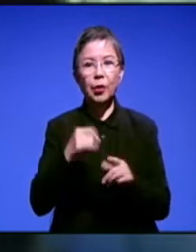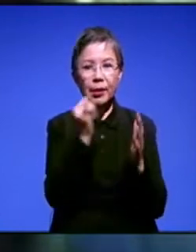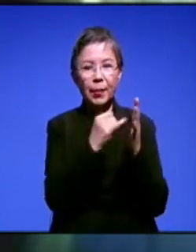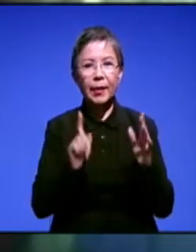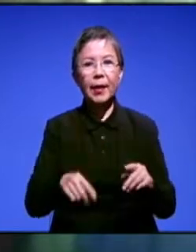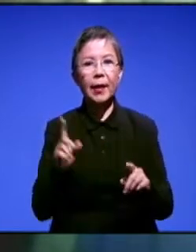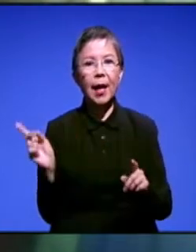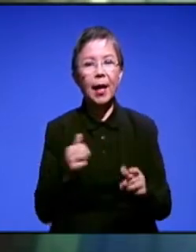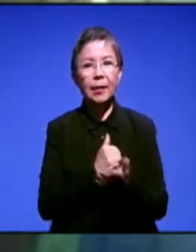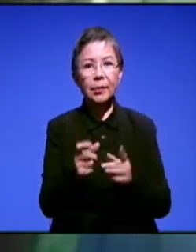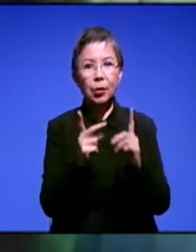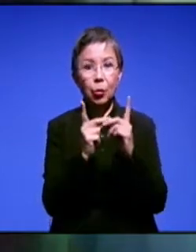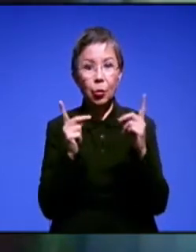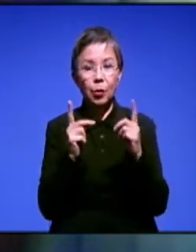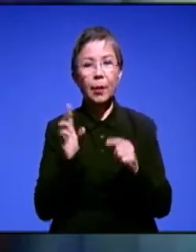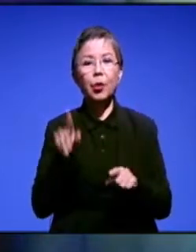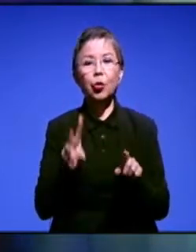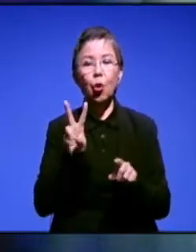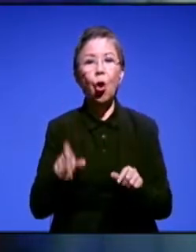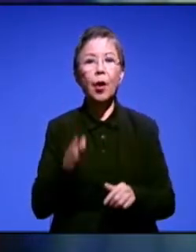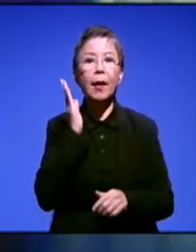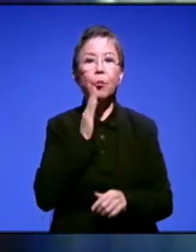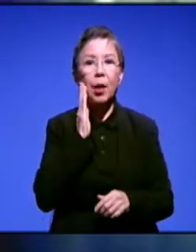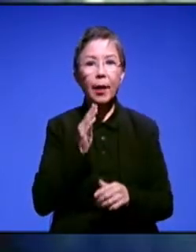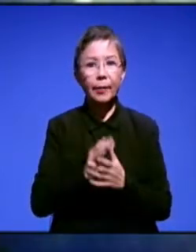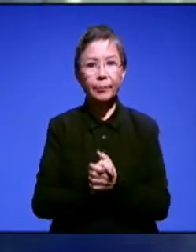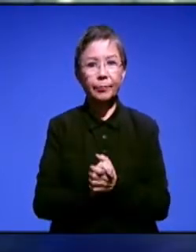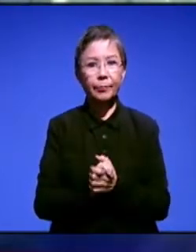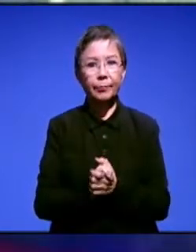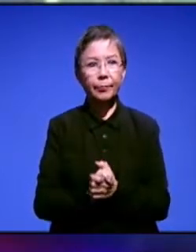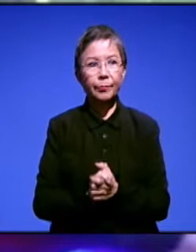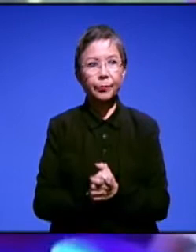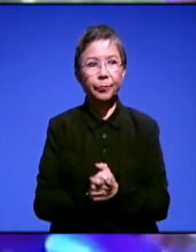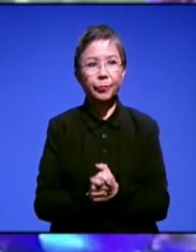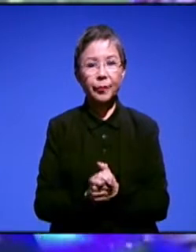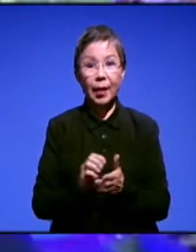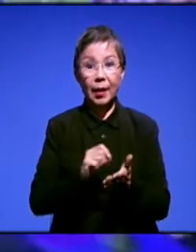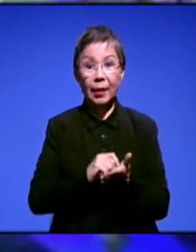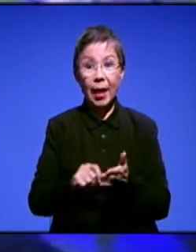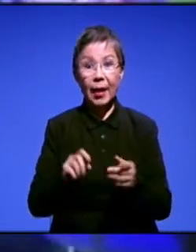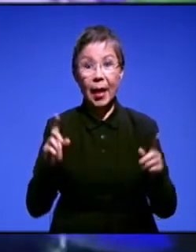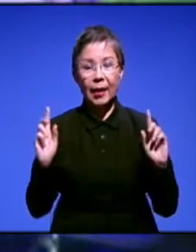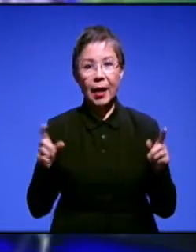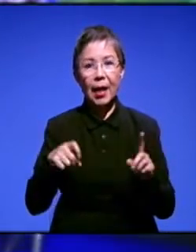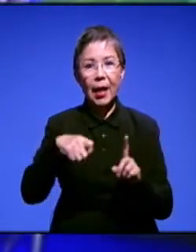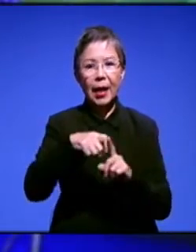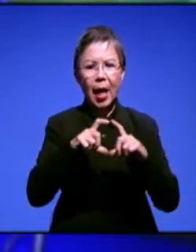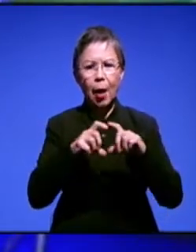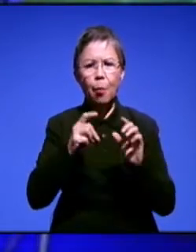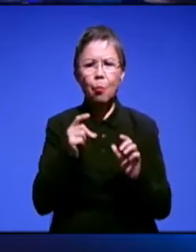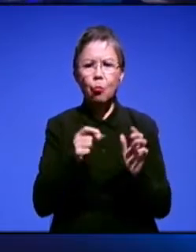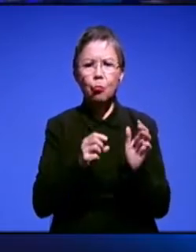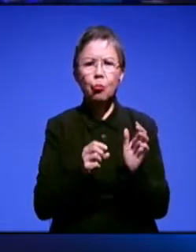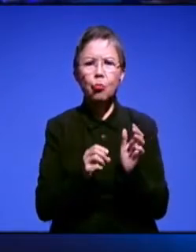asal kota Semarang bersama dua remaja, Kanadian Mahendra dan Anggita Anjali. Sesuai namanya, tarian Kamurkan Kamulian diawali